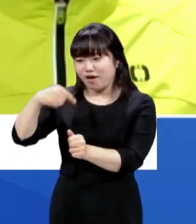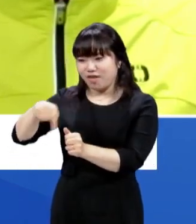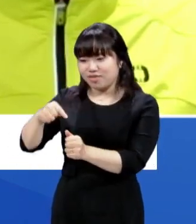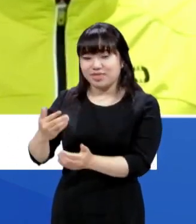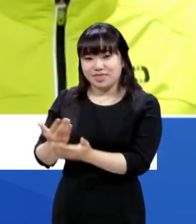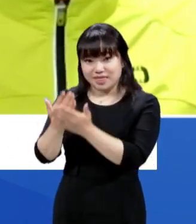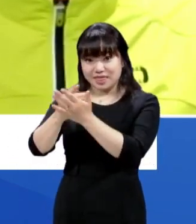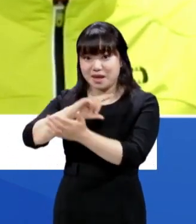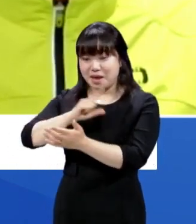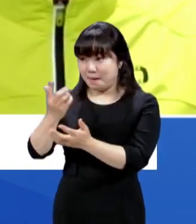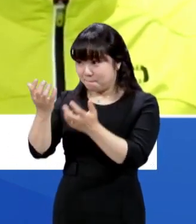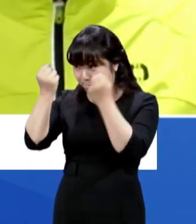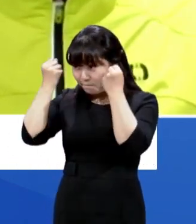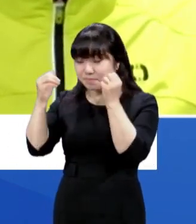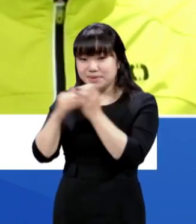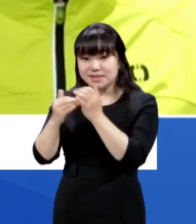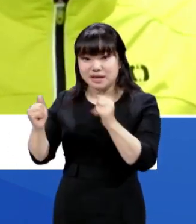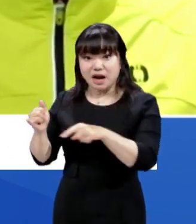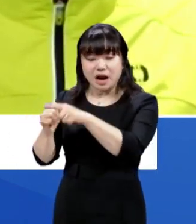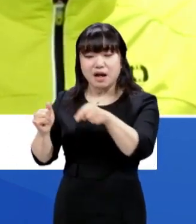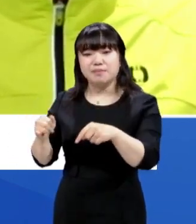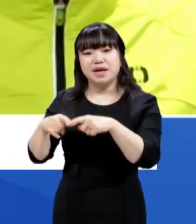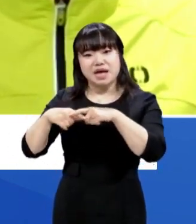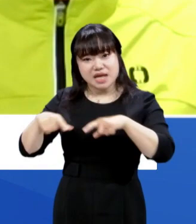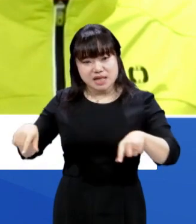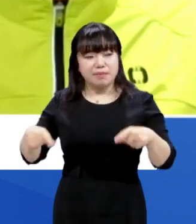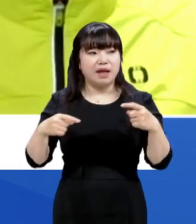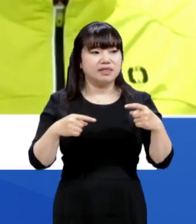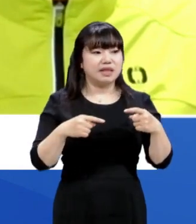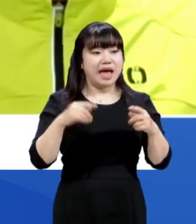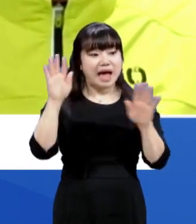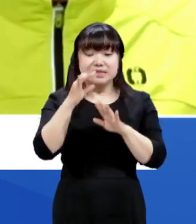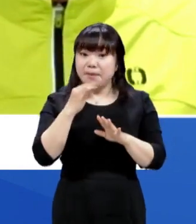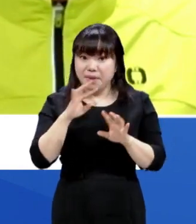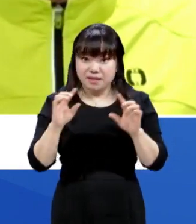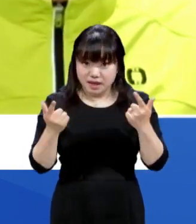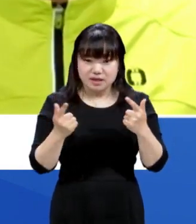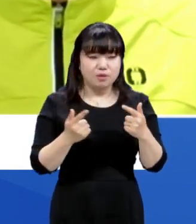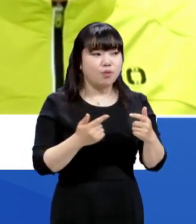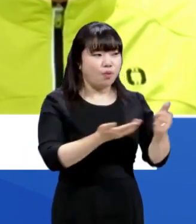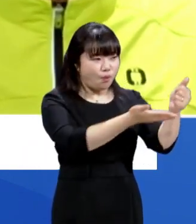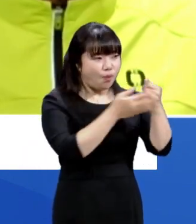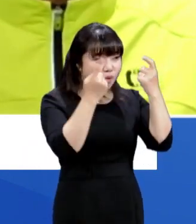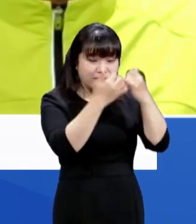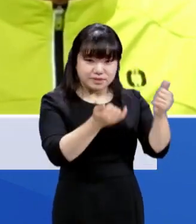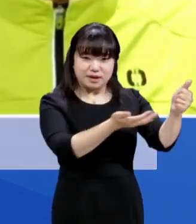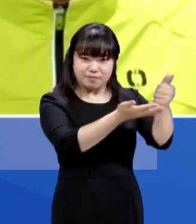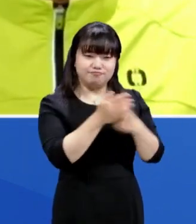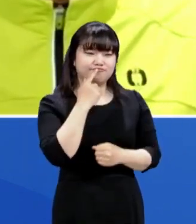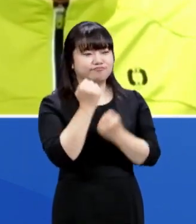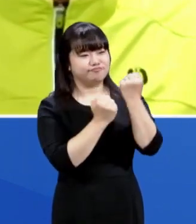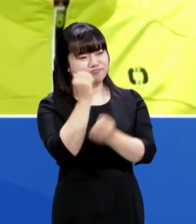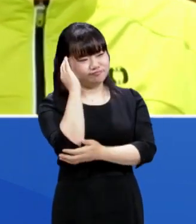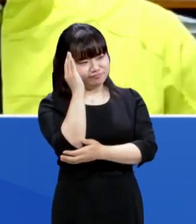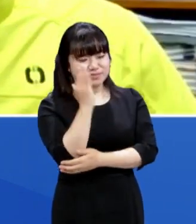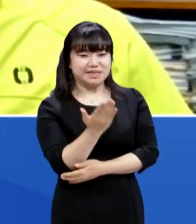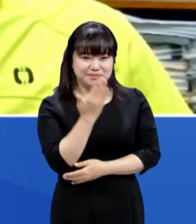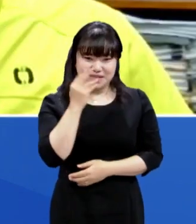자격을 취득하는 분들은 일반 관광객을 대상으로 햇을 할 날이 올 수도 있기 때문입니다